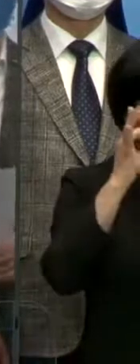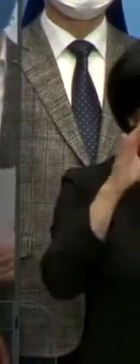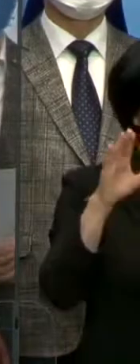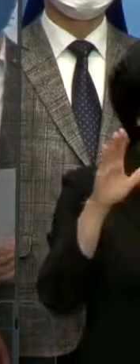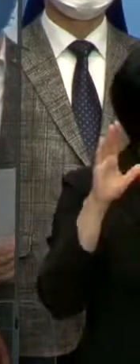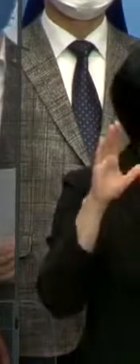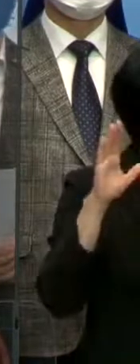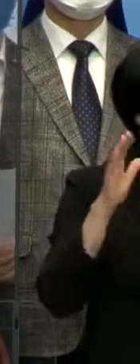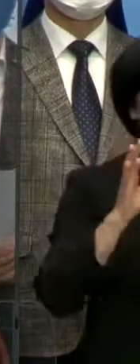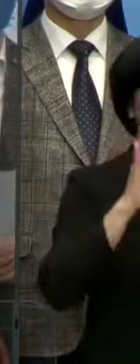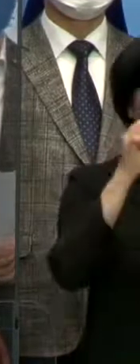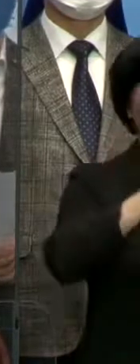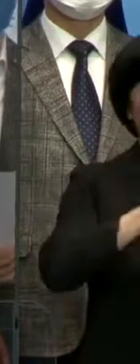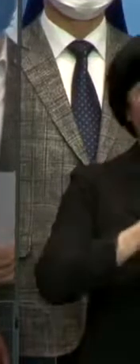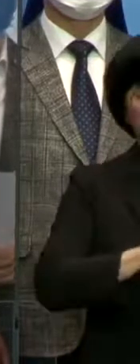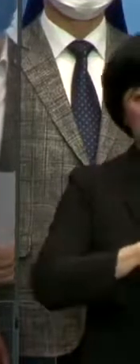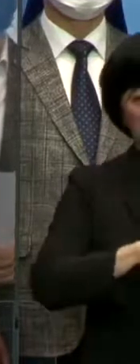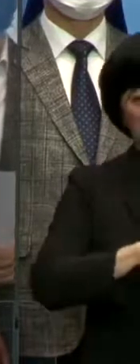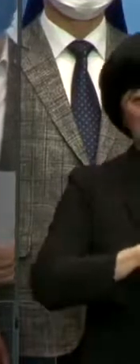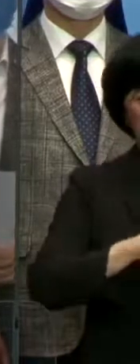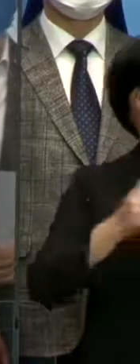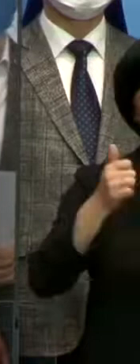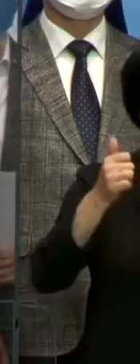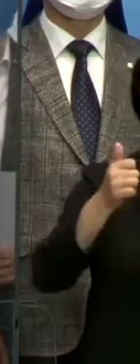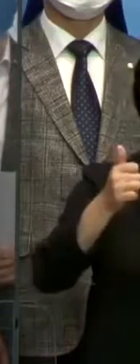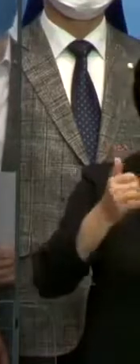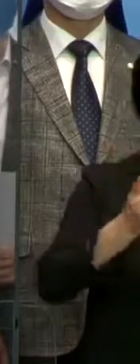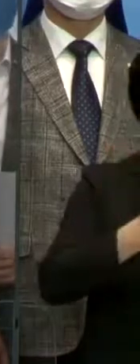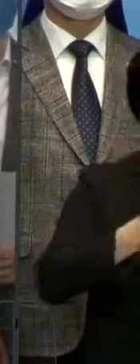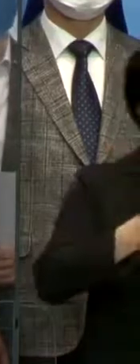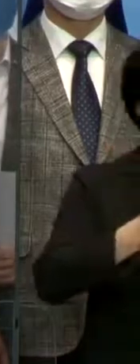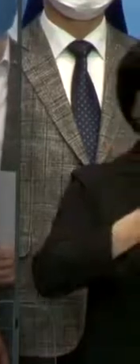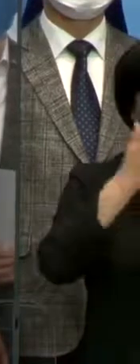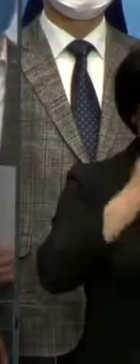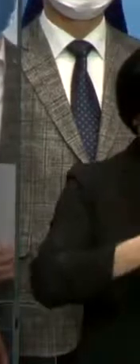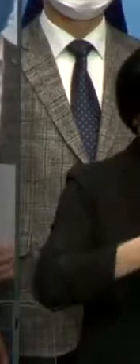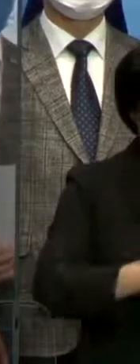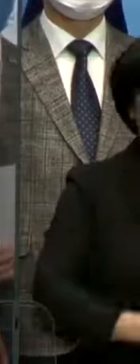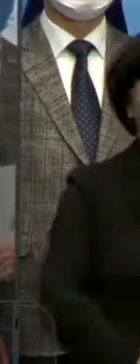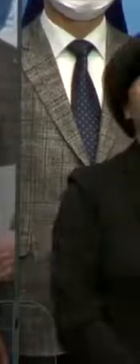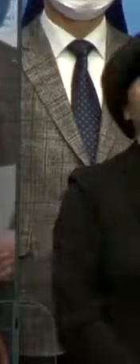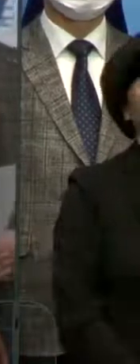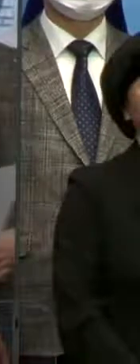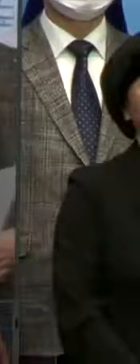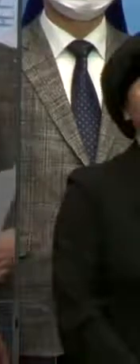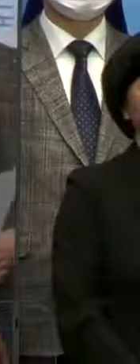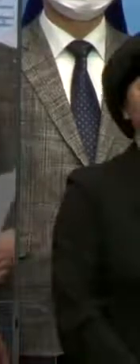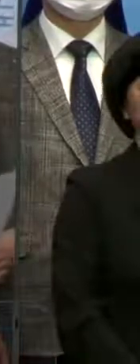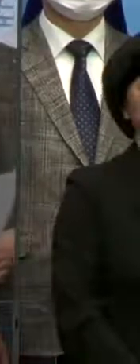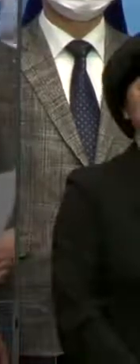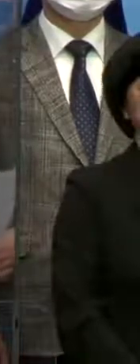듣고 간곡한 마음으로 당부드립니다. 협조해 주십시오. 고맙습니다.